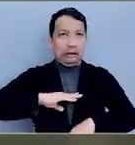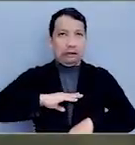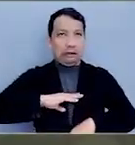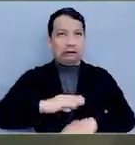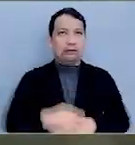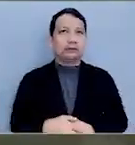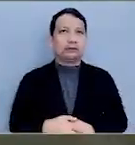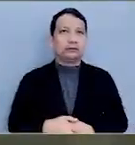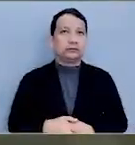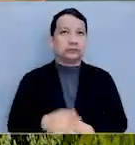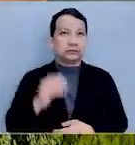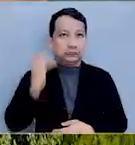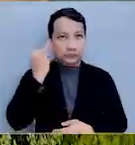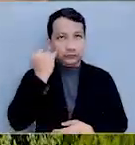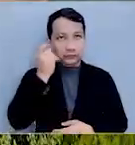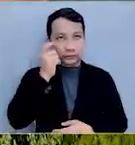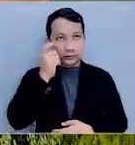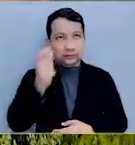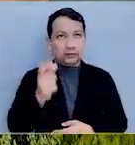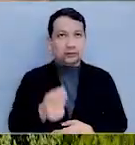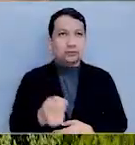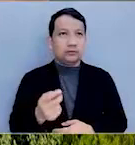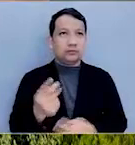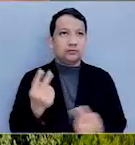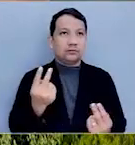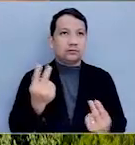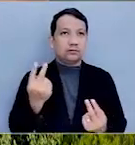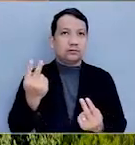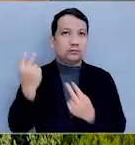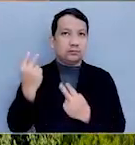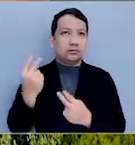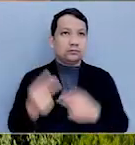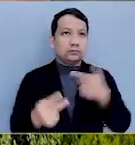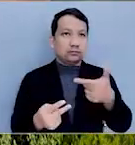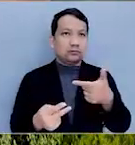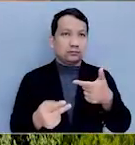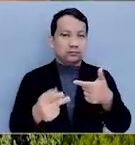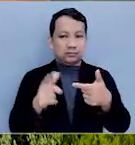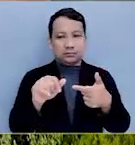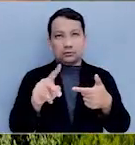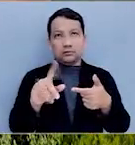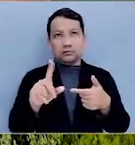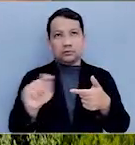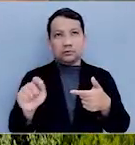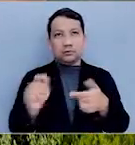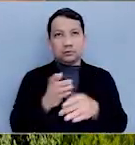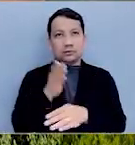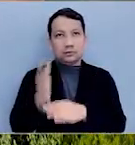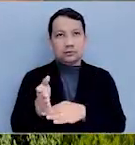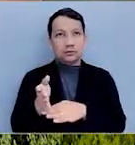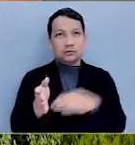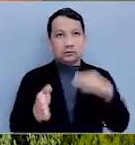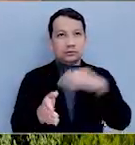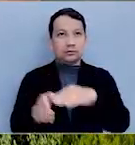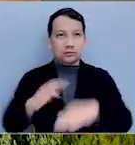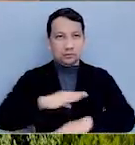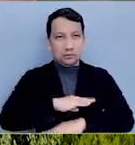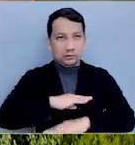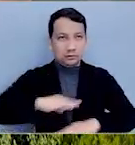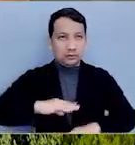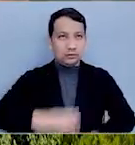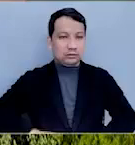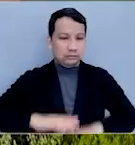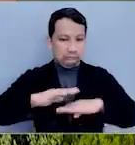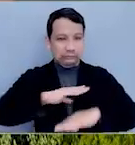Gretchen. Jess? Okay. Itong nasa likod pala ni Hannibal, yan yung G. Araneta. Pagka pumunta ka na sa gitna, yun yung sinasabi ni Hannibal na medyo